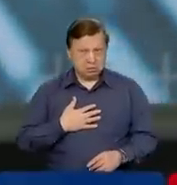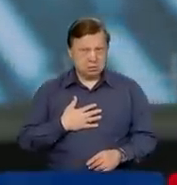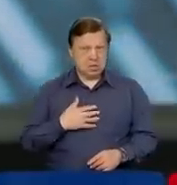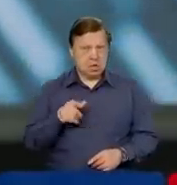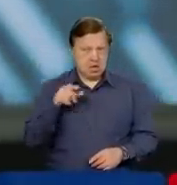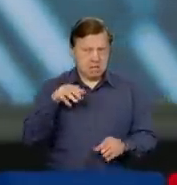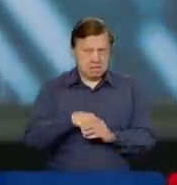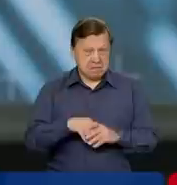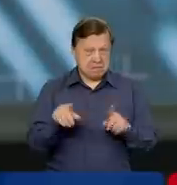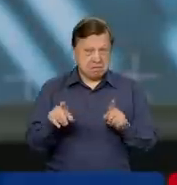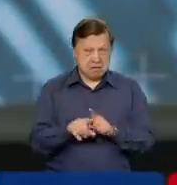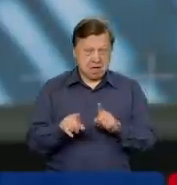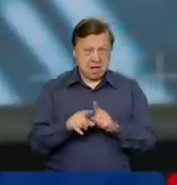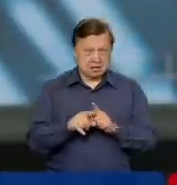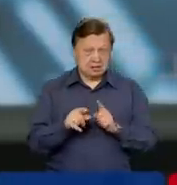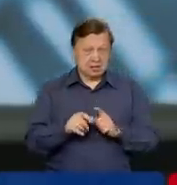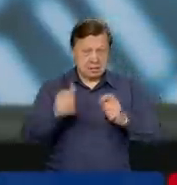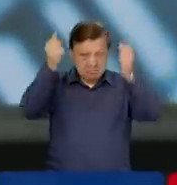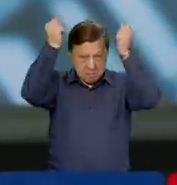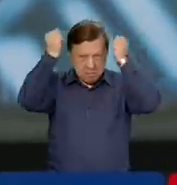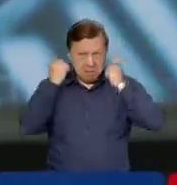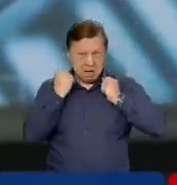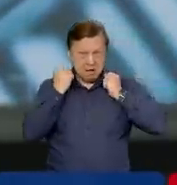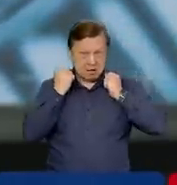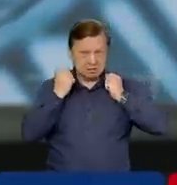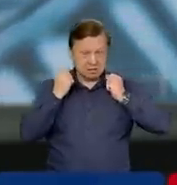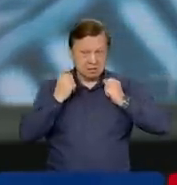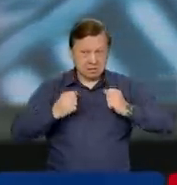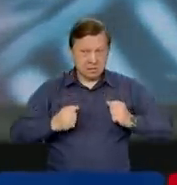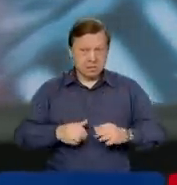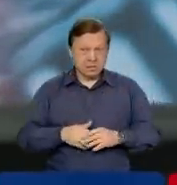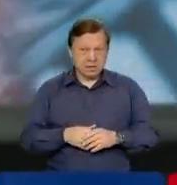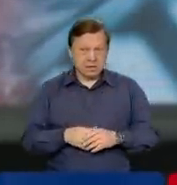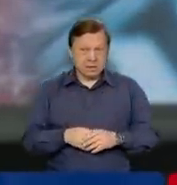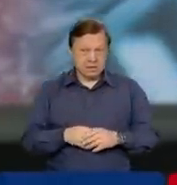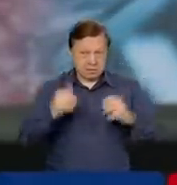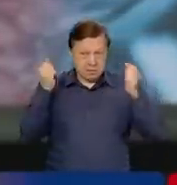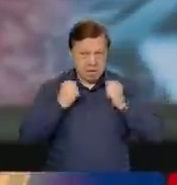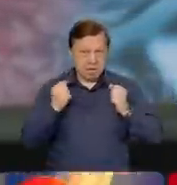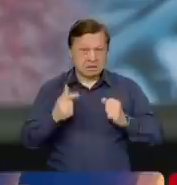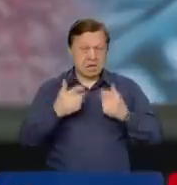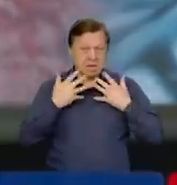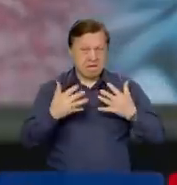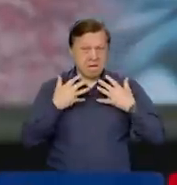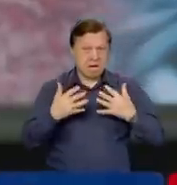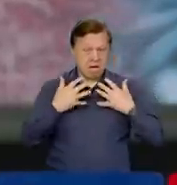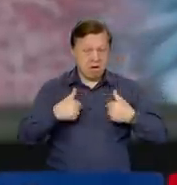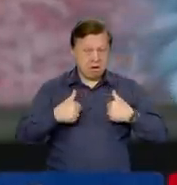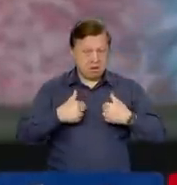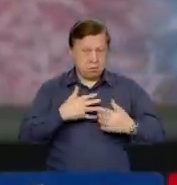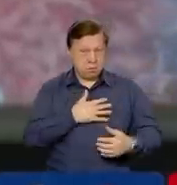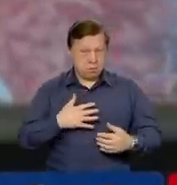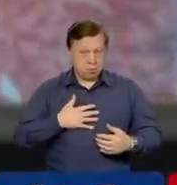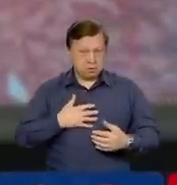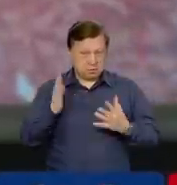sposób właśnie jak gdyby przedłuża sobie, czy powiększa tak zwaną martwą przestrzeń oddechową w płucach właśnie poprzez